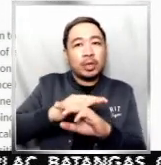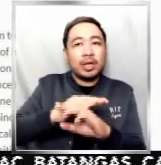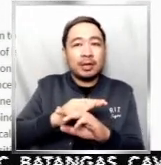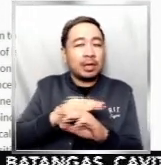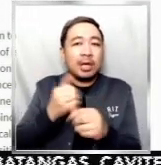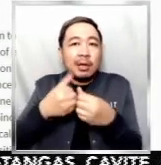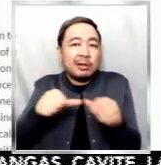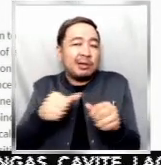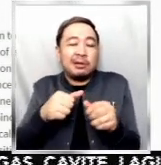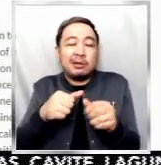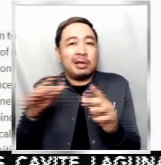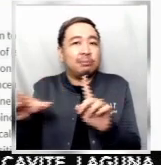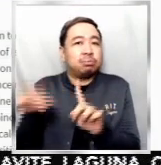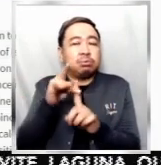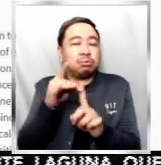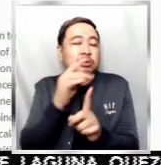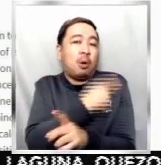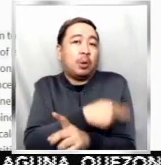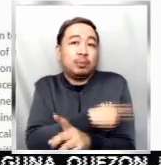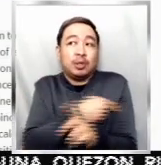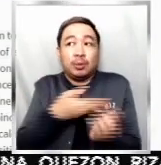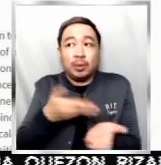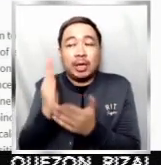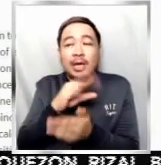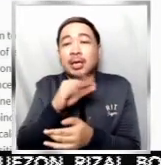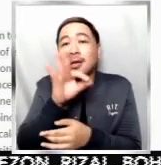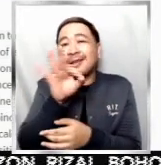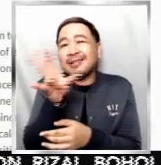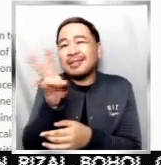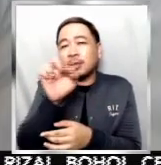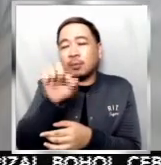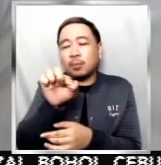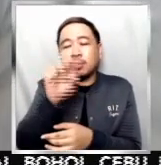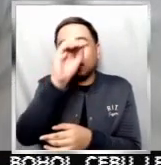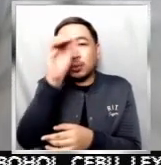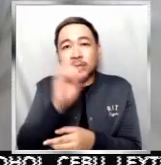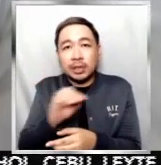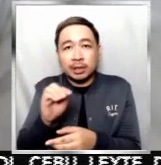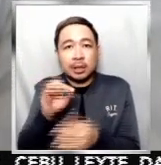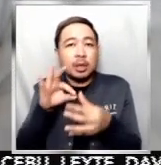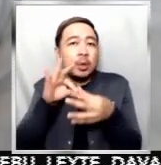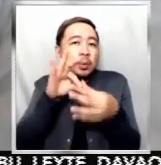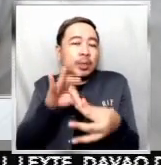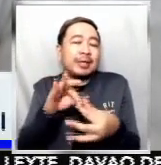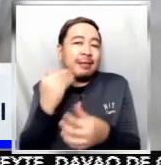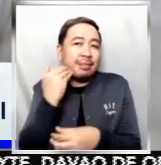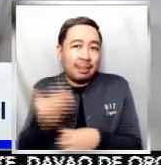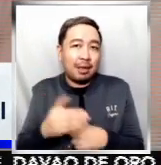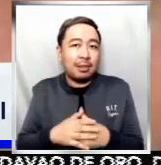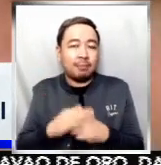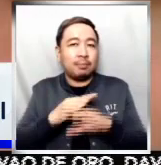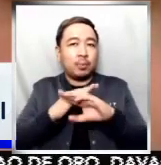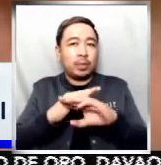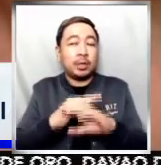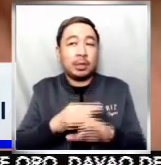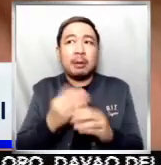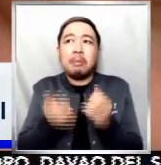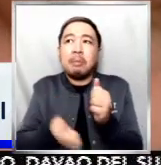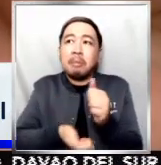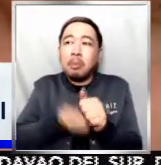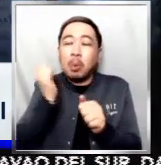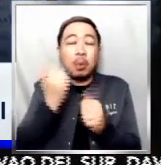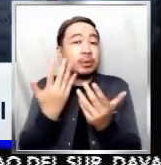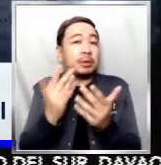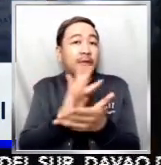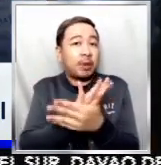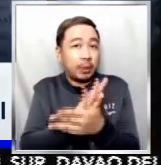hospitalization at 96.7% laban sa COVID-related deaths. Karamihan din ang mga bakuna na meron sa Pilipinas pang 18 years old